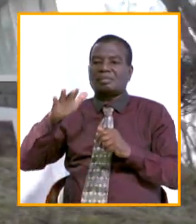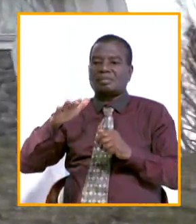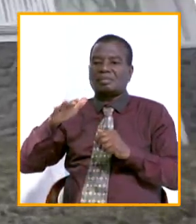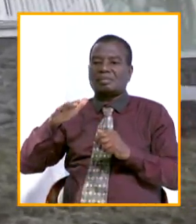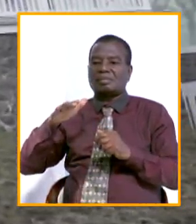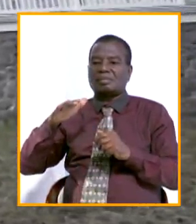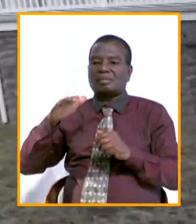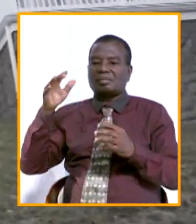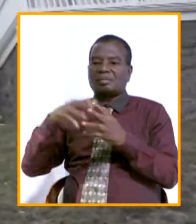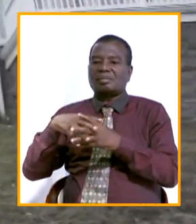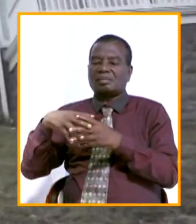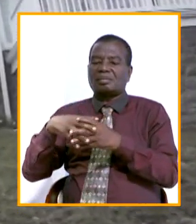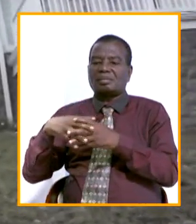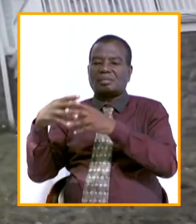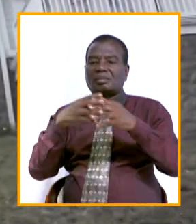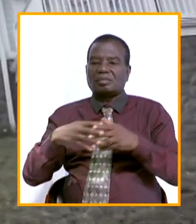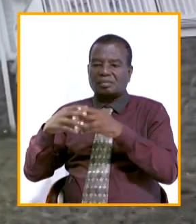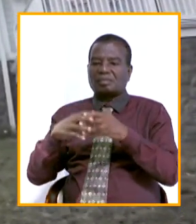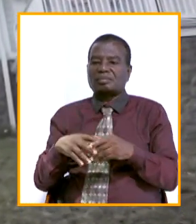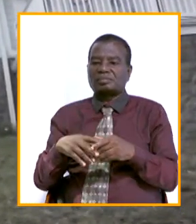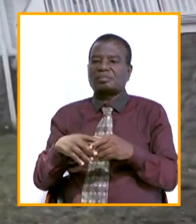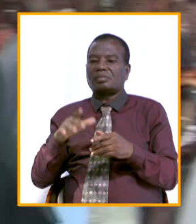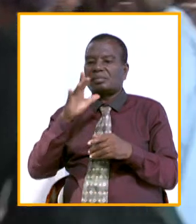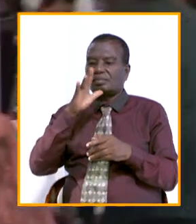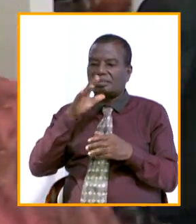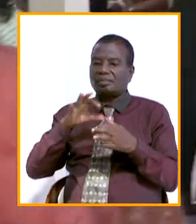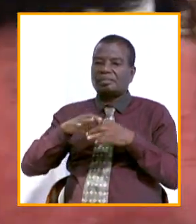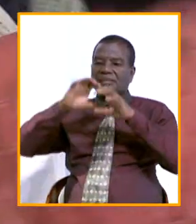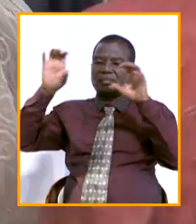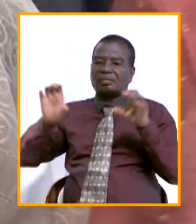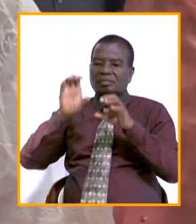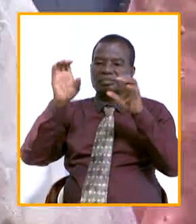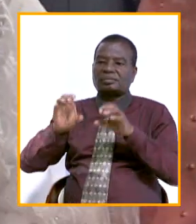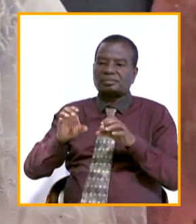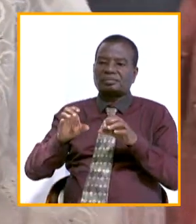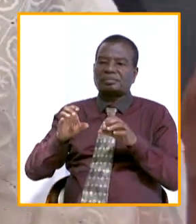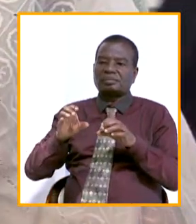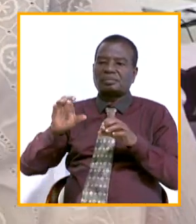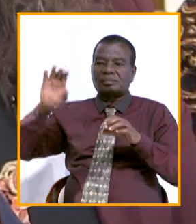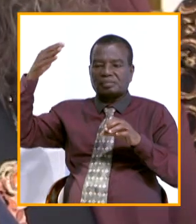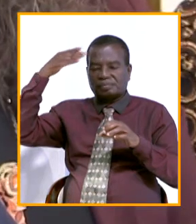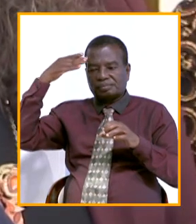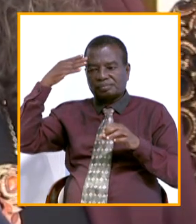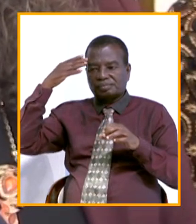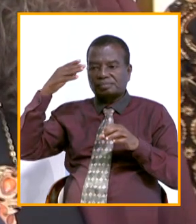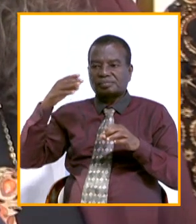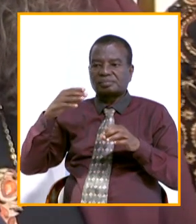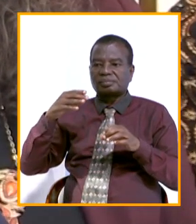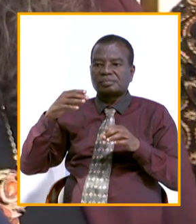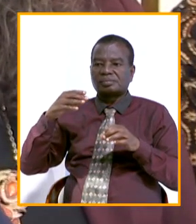États-Unis. Marraine de la cérémonie, Nassanaba Touré, la ministre de la Femme, de l'Enfant et de la Famille. À ses côtés,